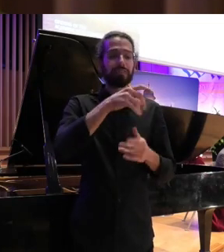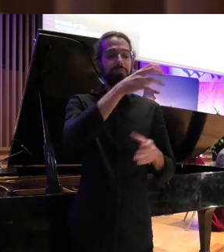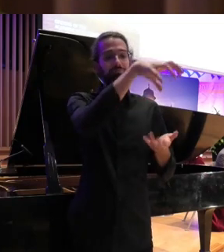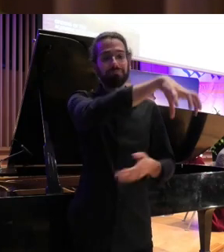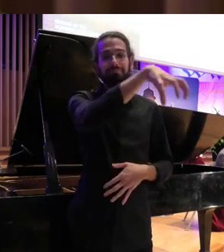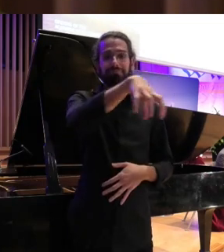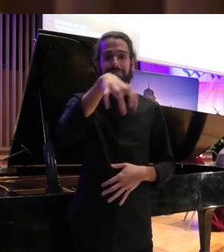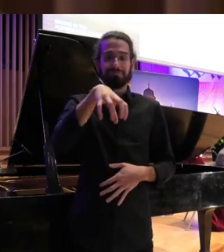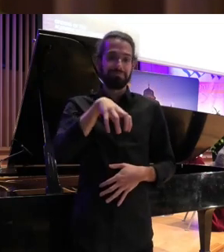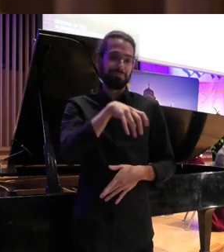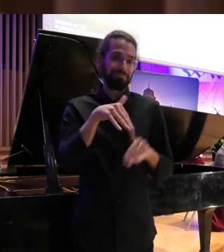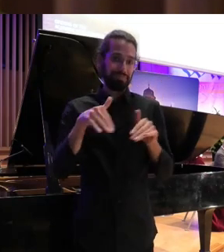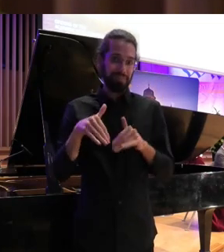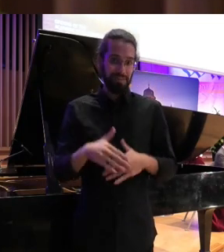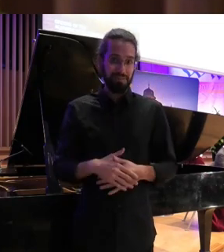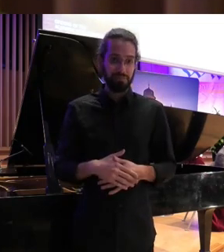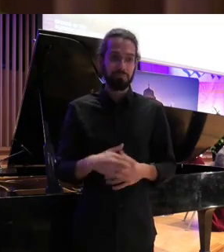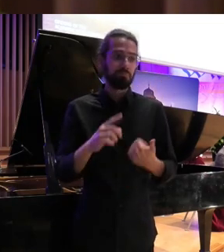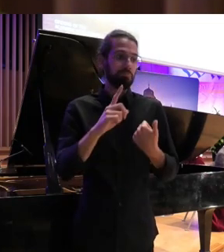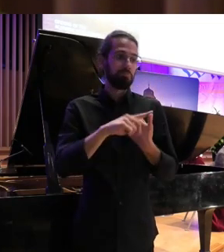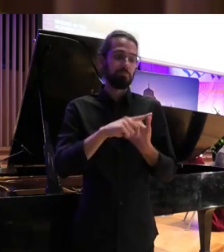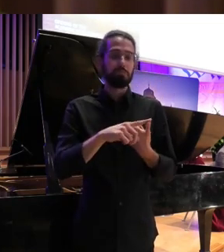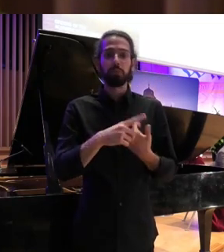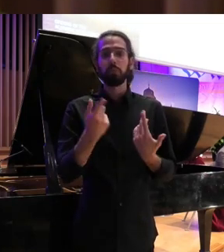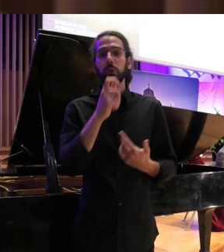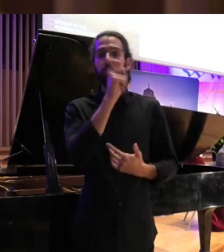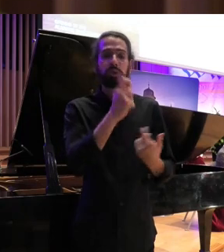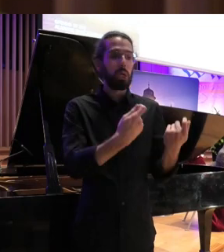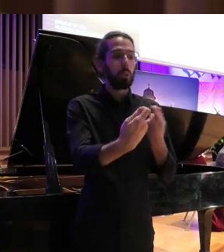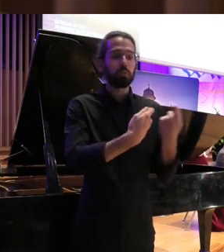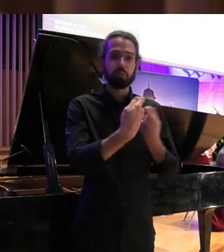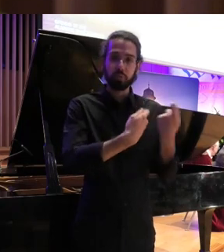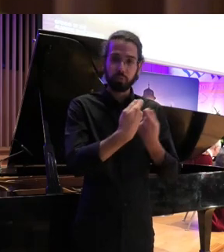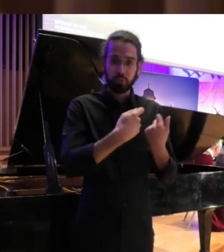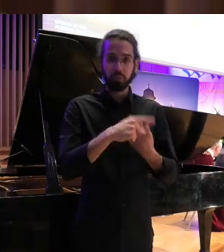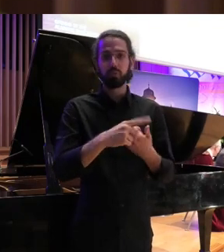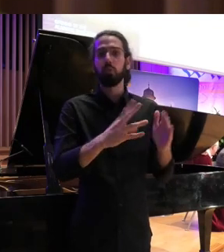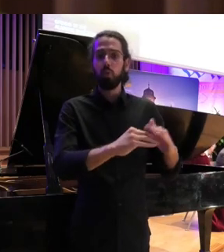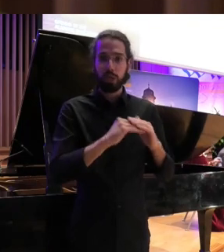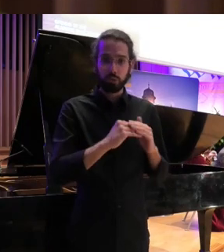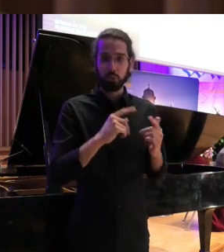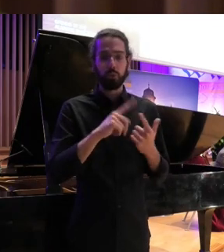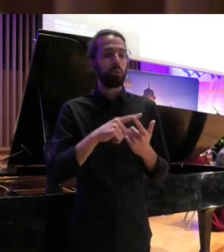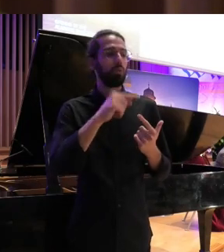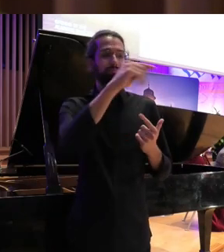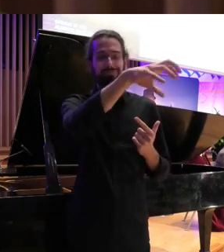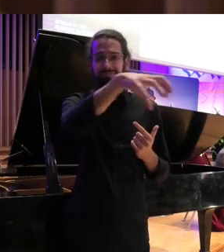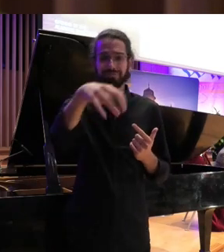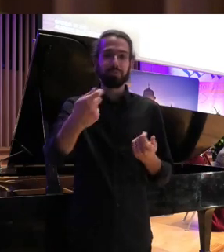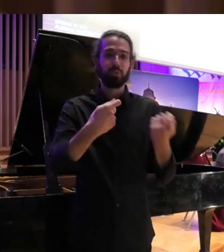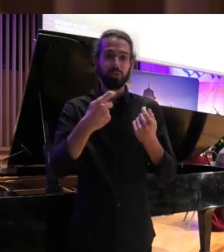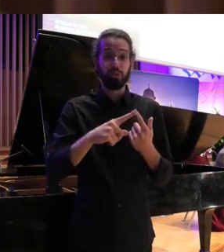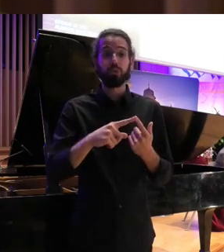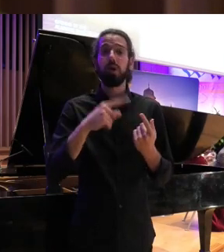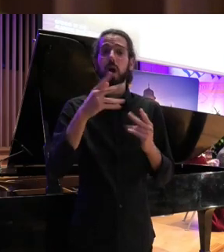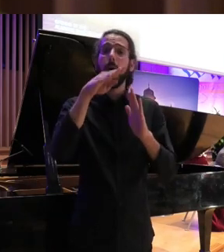von sozusagen Unterstützung von Studierenden bis einer graduierten Schule, bis einem